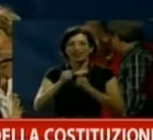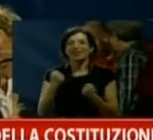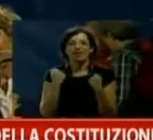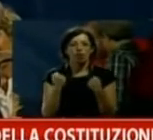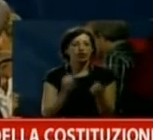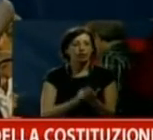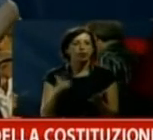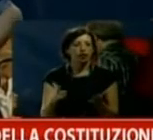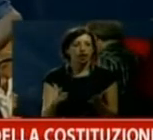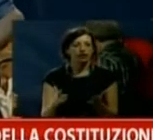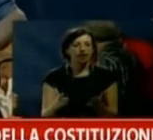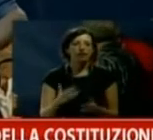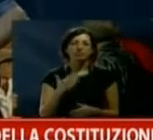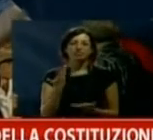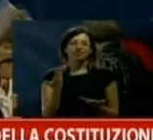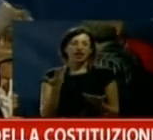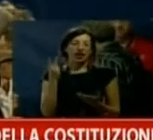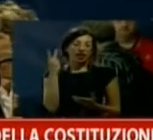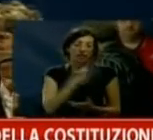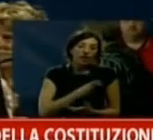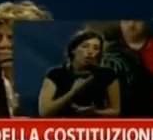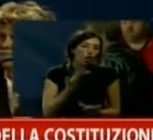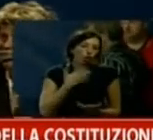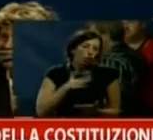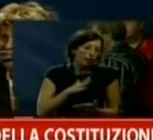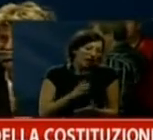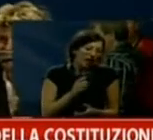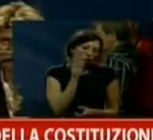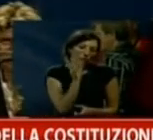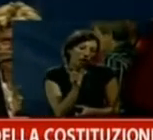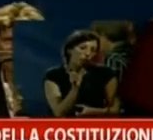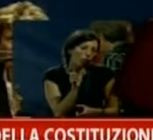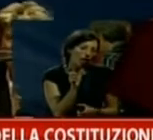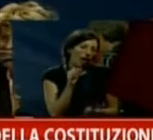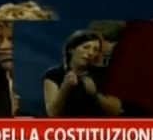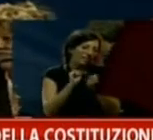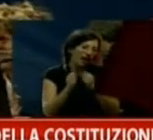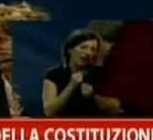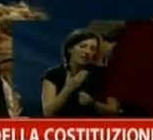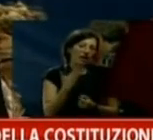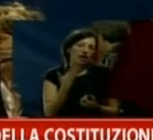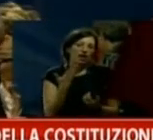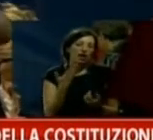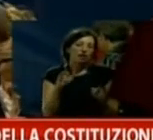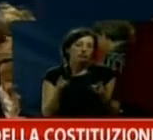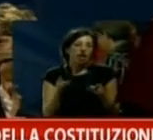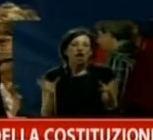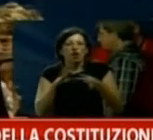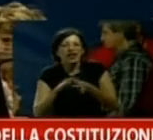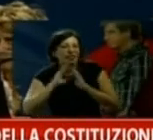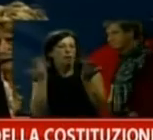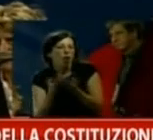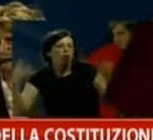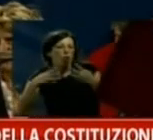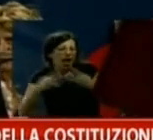bellica, usiamo sempre il termine battaglia, perché poi dietro ci può essere, come dire, qualche